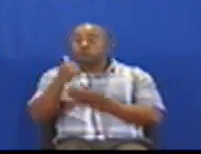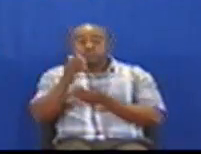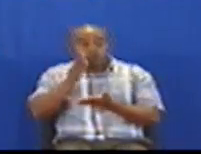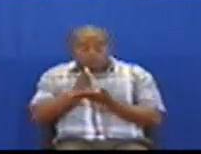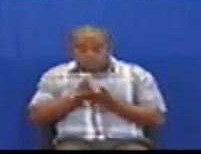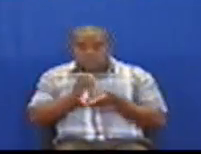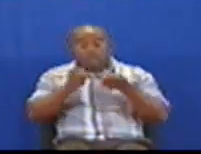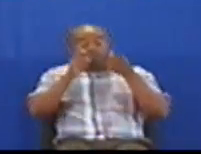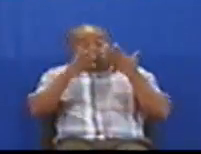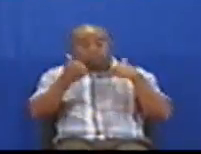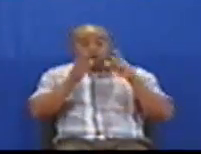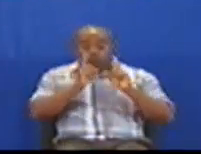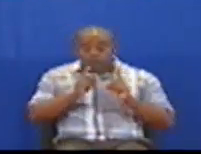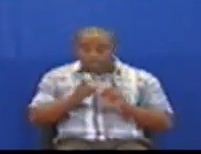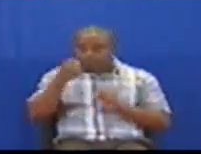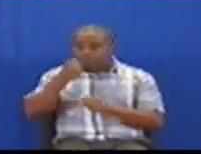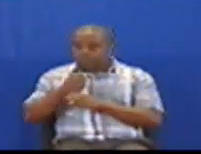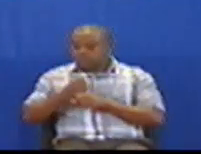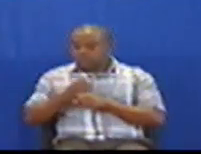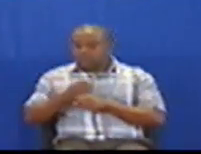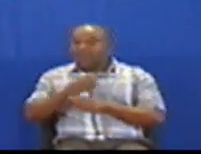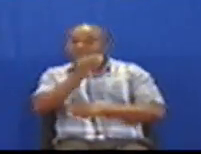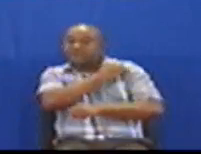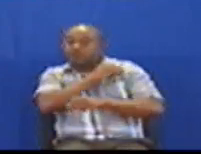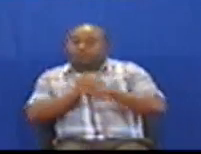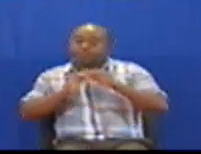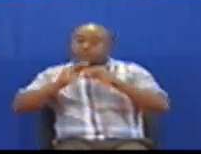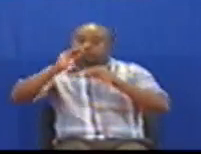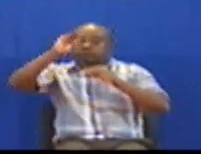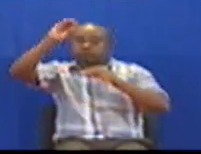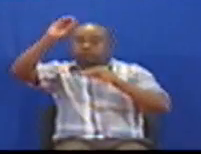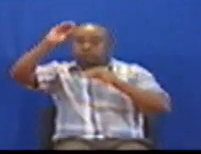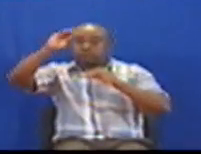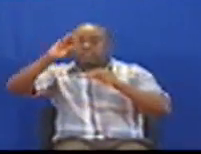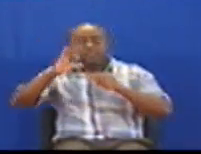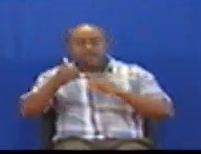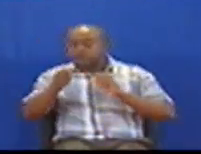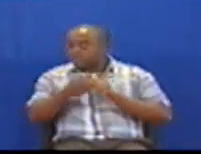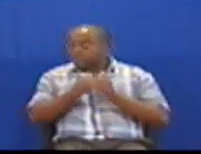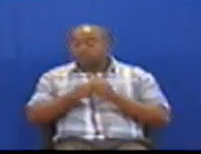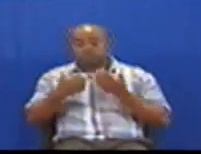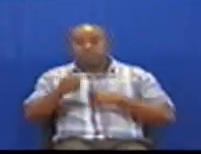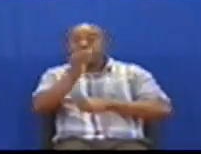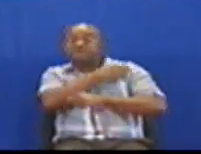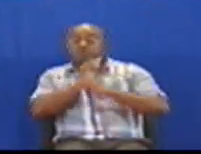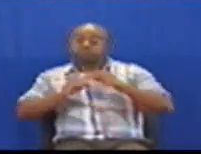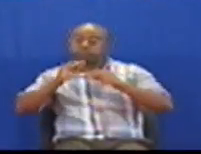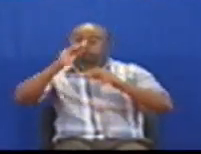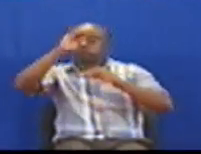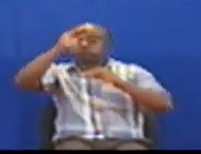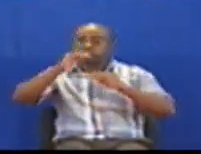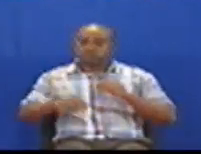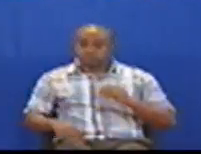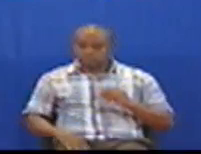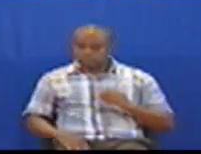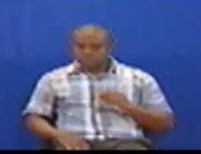walimu na watumishi wanapandishwa madaraja. Lakini Mheshimiwa Spika, bado tatizo la kupandishwa madaraja ni tatizo, na wilaya ya Kaliua inaweza